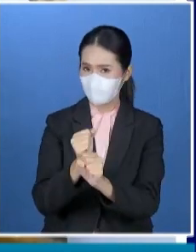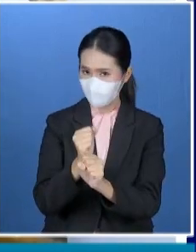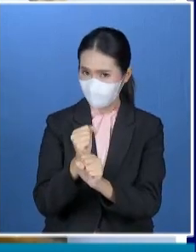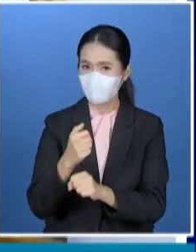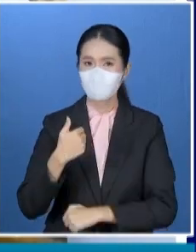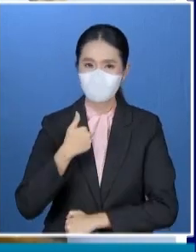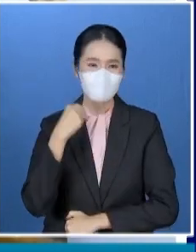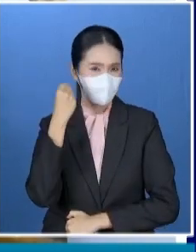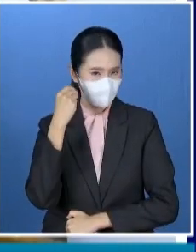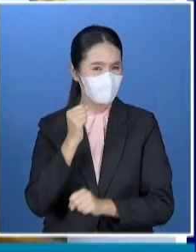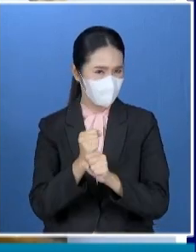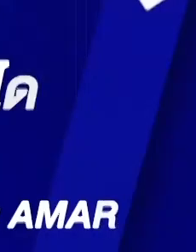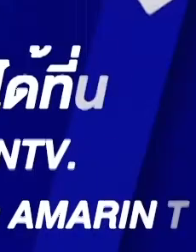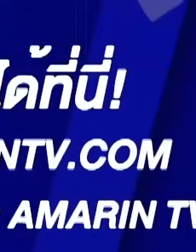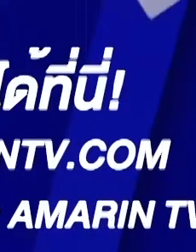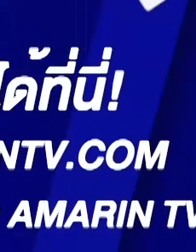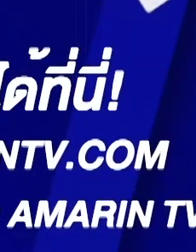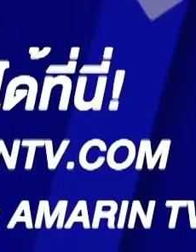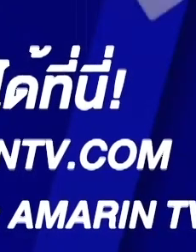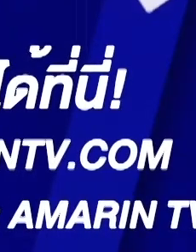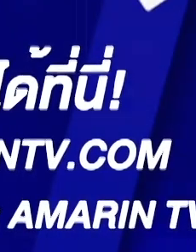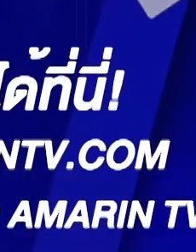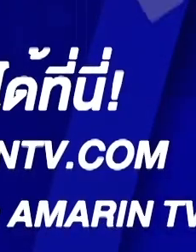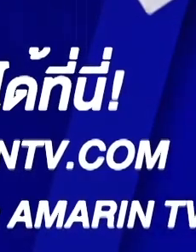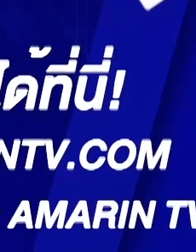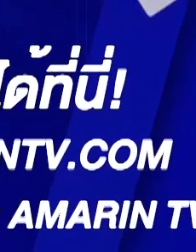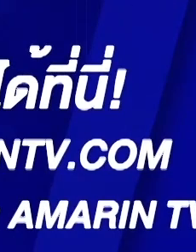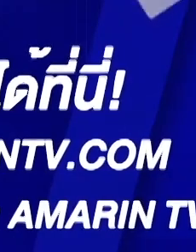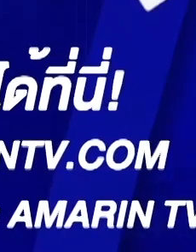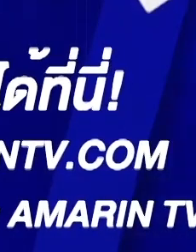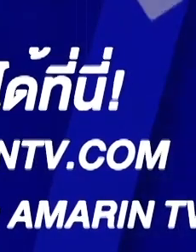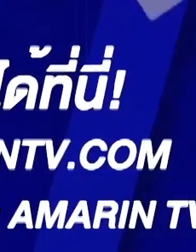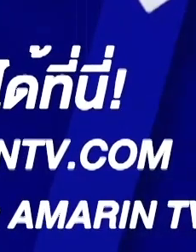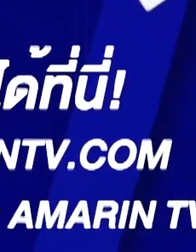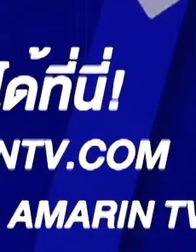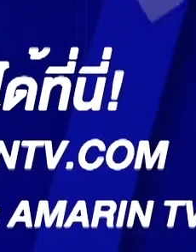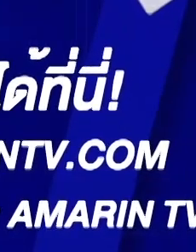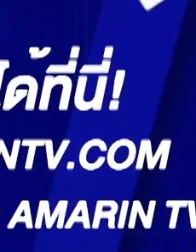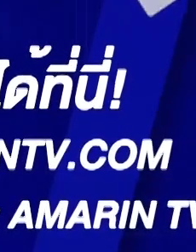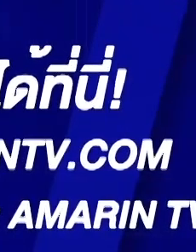ทำงานฮะ ทำงานออกงานทุกวันเลย ฝากติดตามข่าวเที่ยงอมรินทร์ทีวีทุกวันตั้งแ